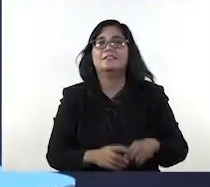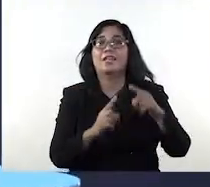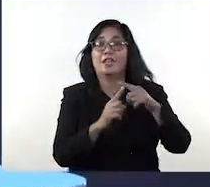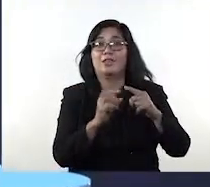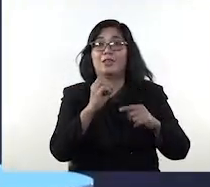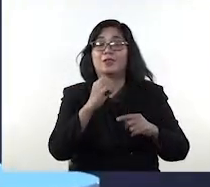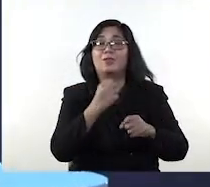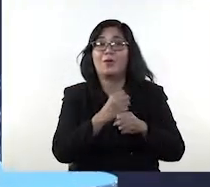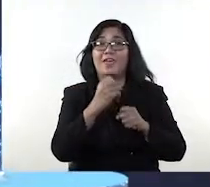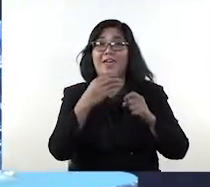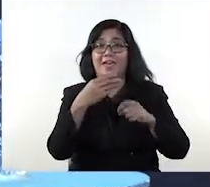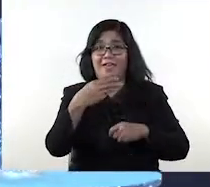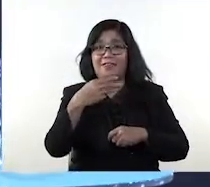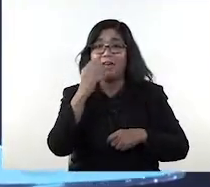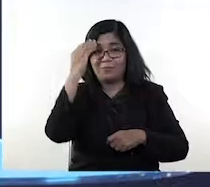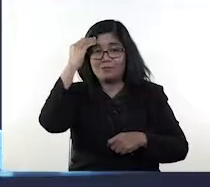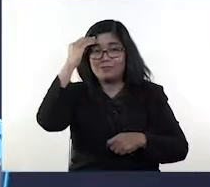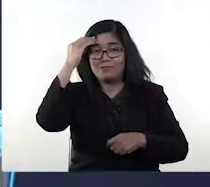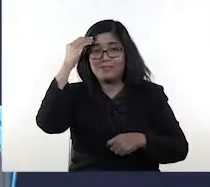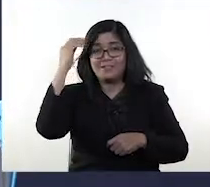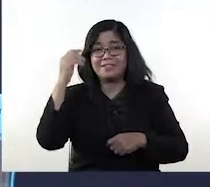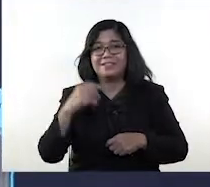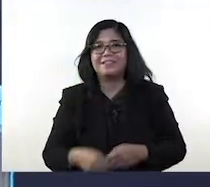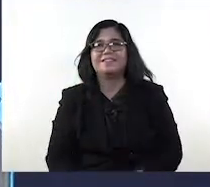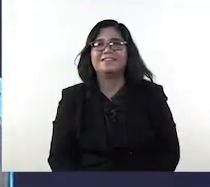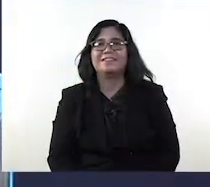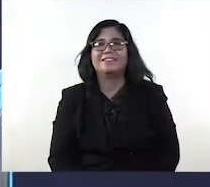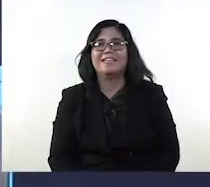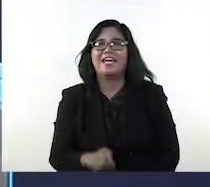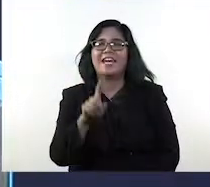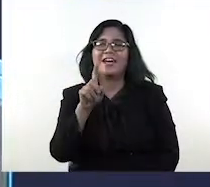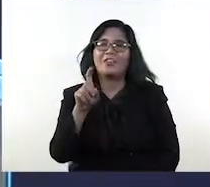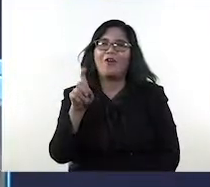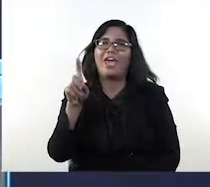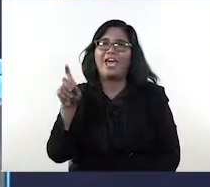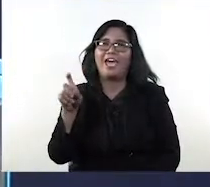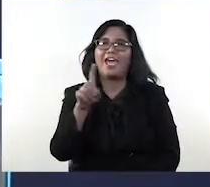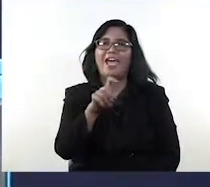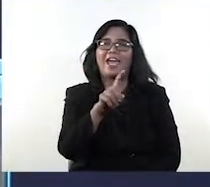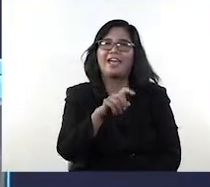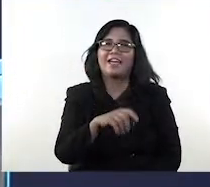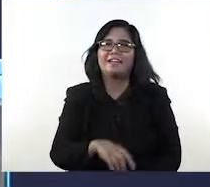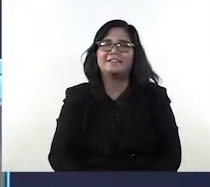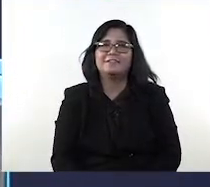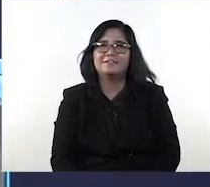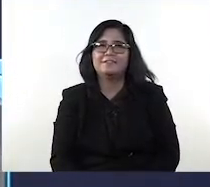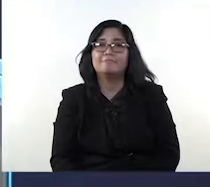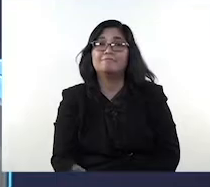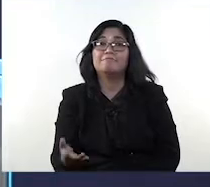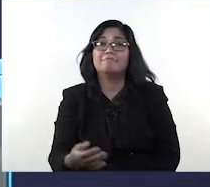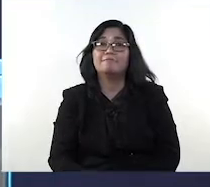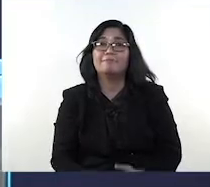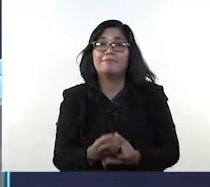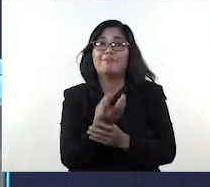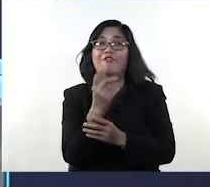Hah tahu taoge kacang ijo haha kacang ijo lebih